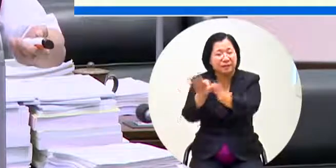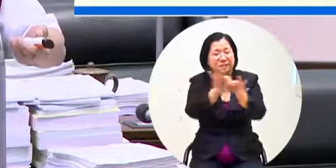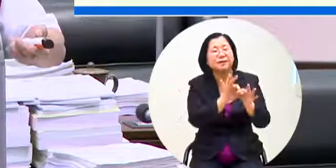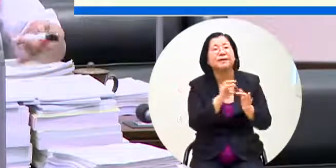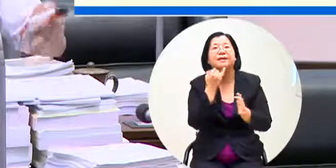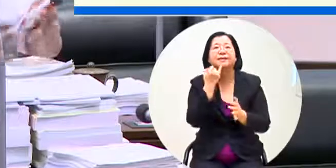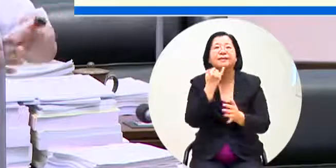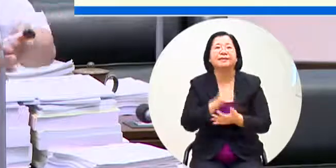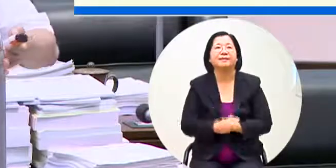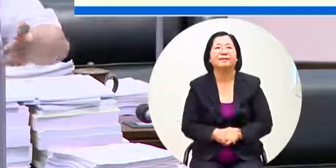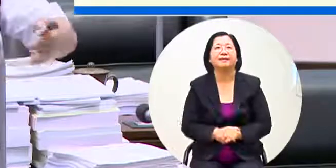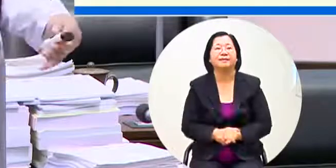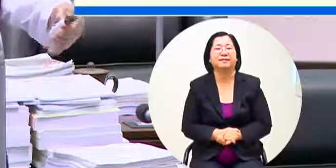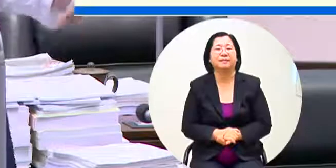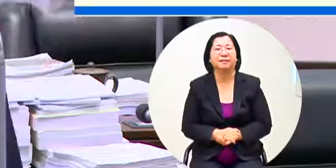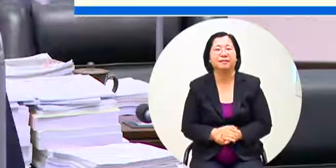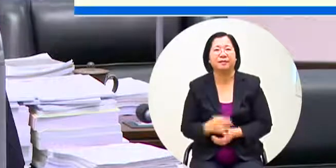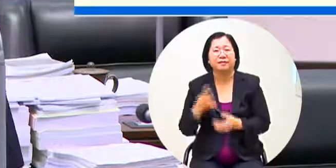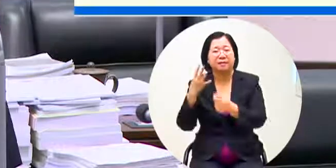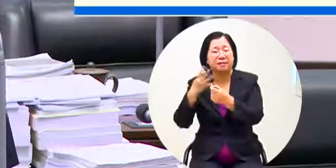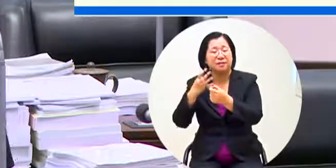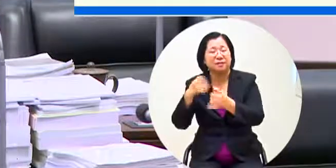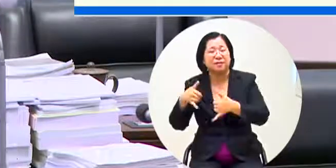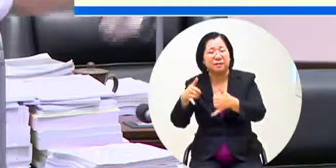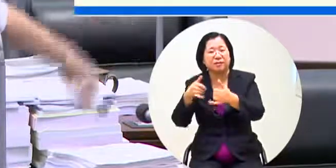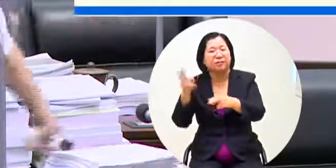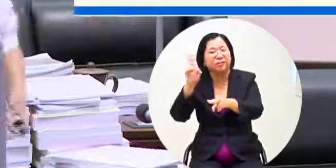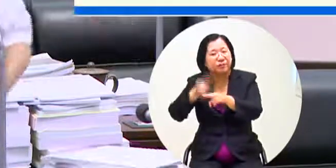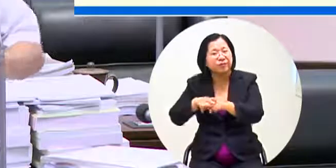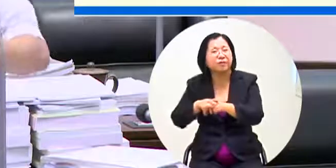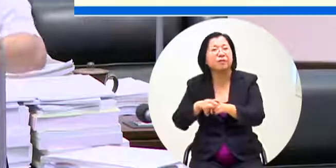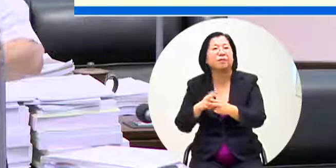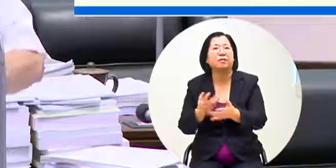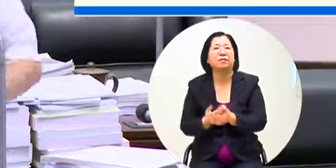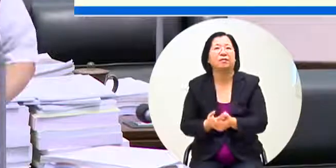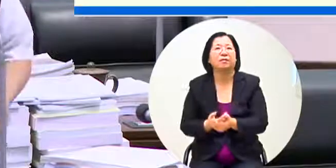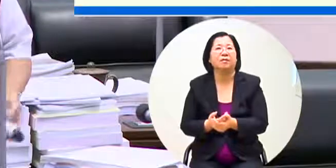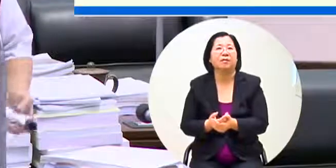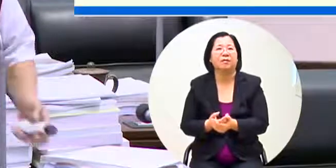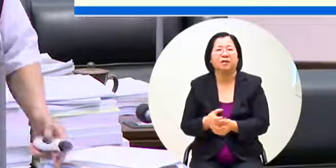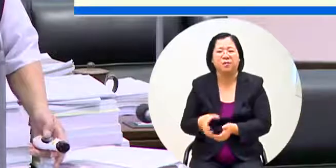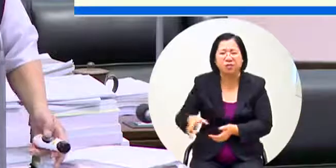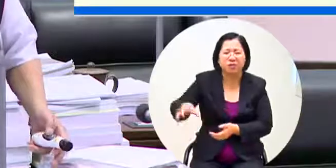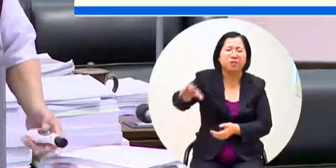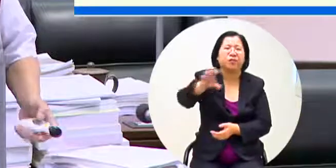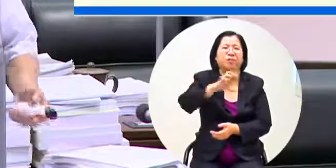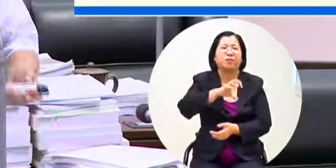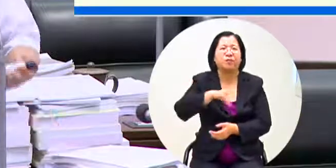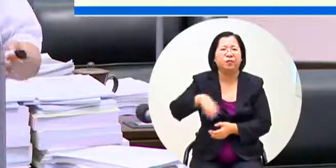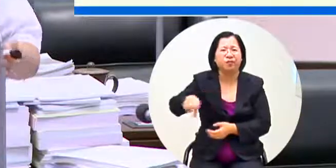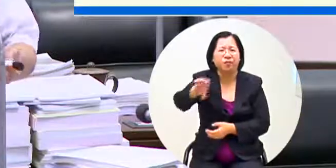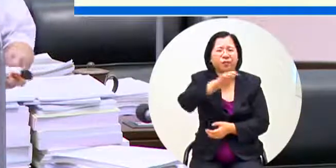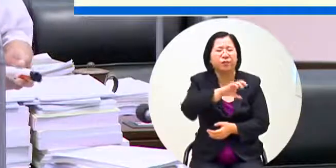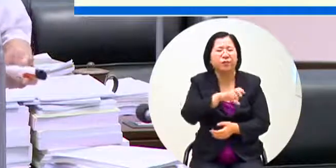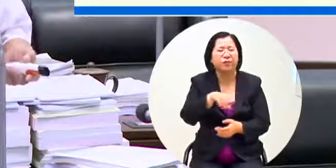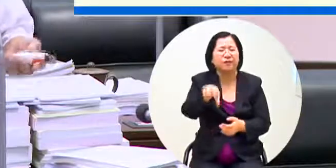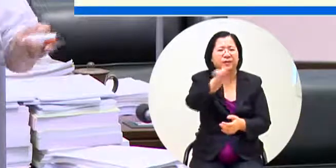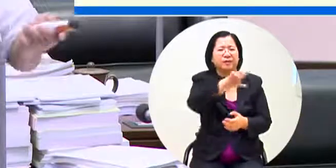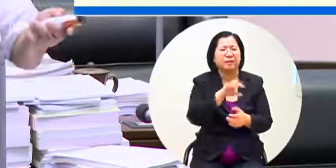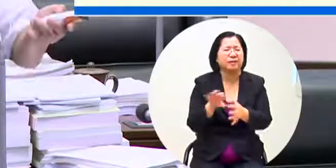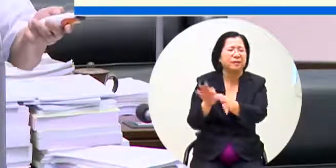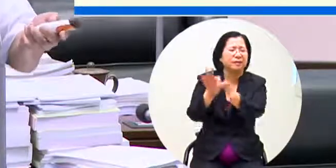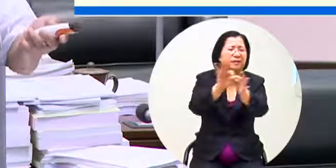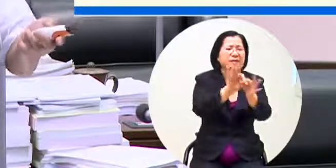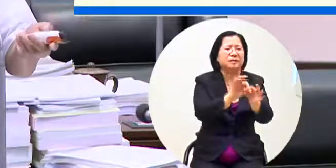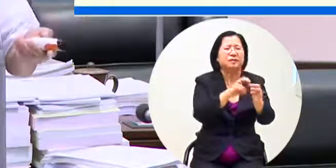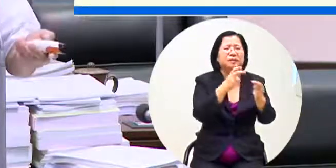的。单甲封掉，也是单叫爱设一大人，才来接到20米的，安尼嘛无合理啊吼。所以这个部分